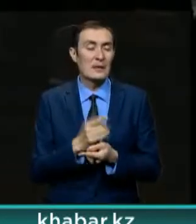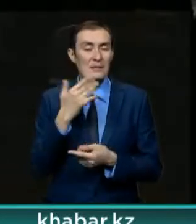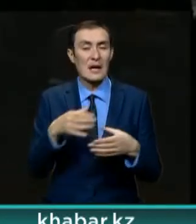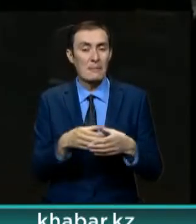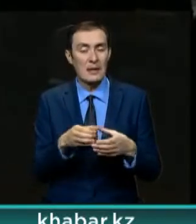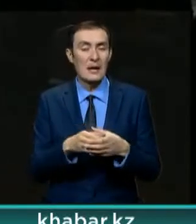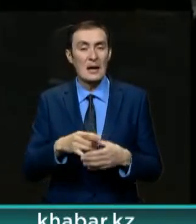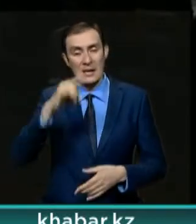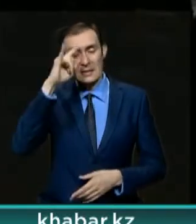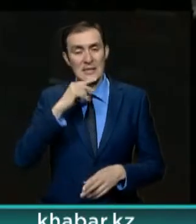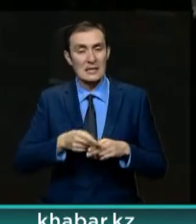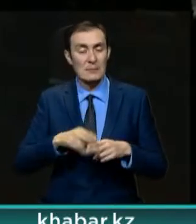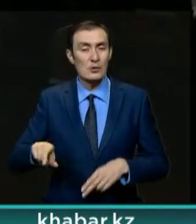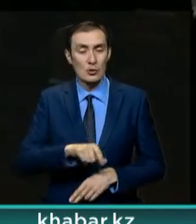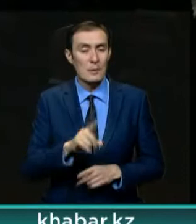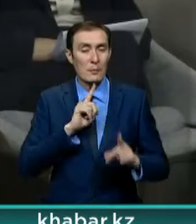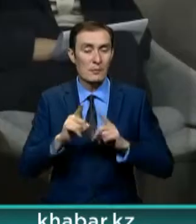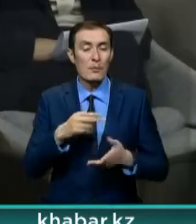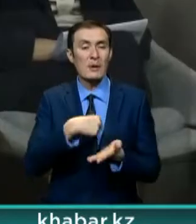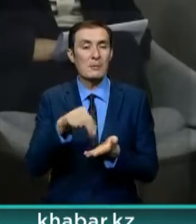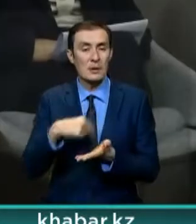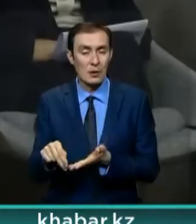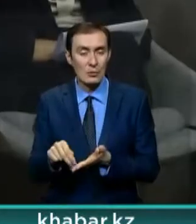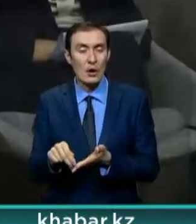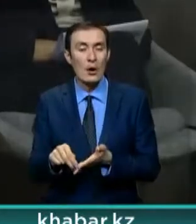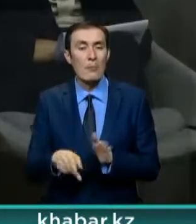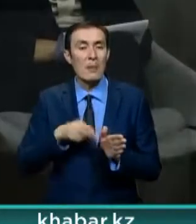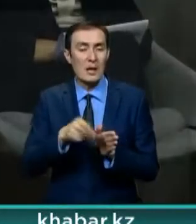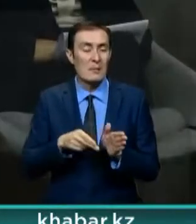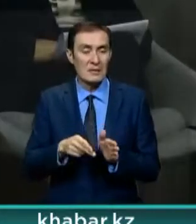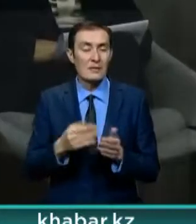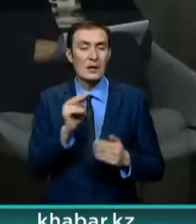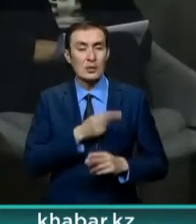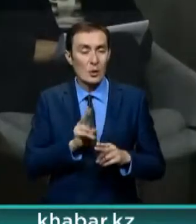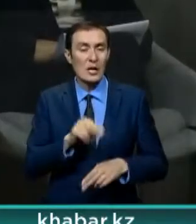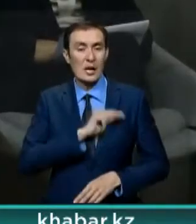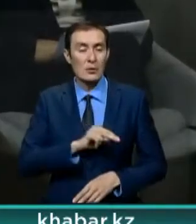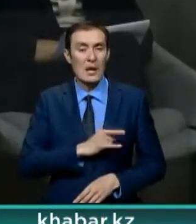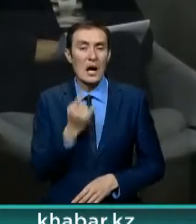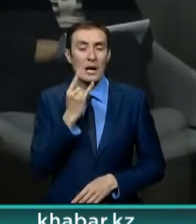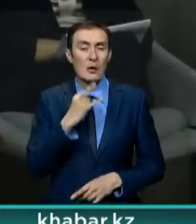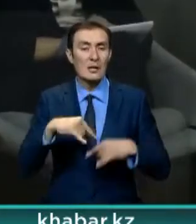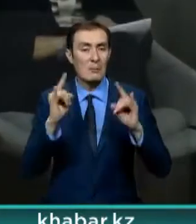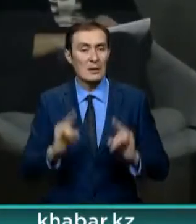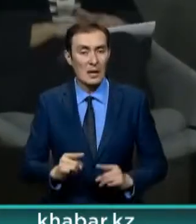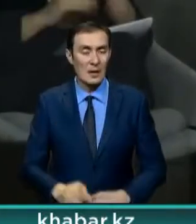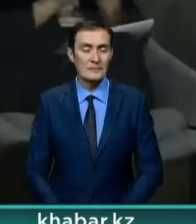«Казахстан Теміржолы» ведет переговоры по приобретению маневровых локомотивов, работающих на аккумуляторных батареях.